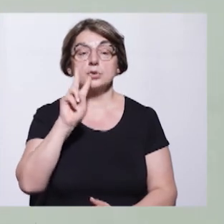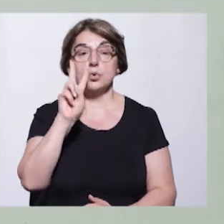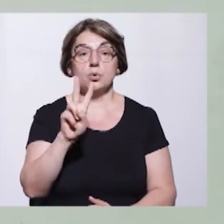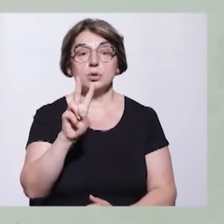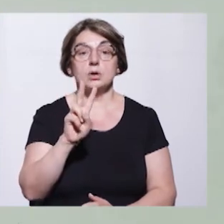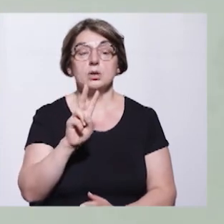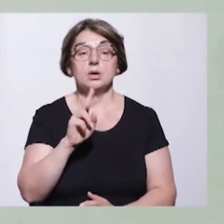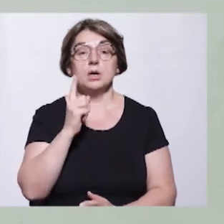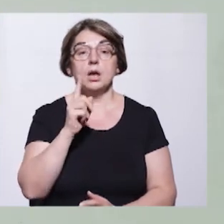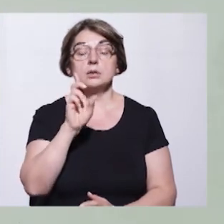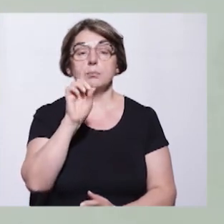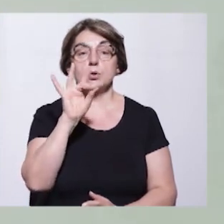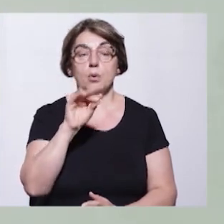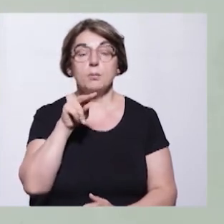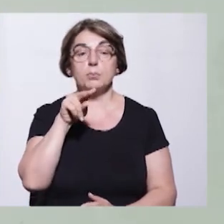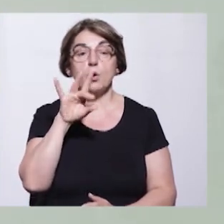ერთი